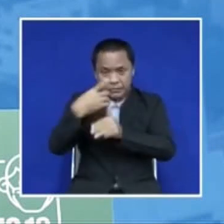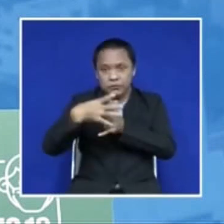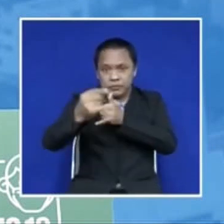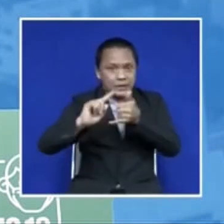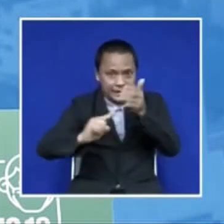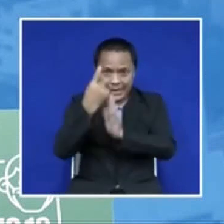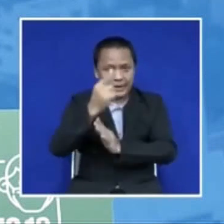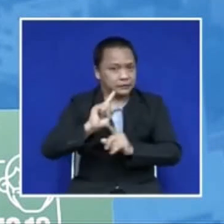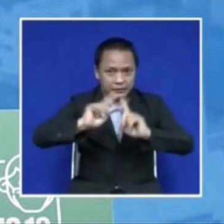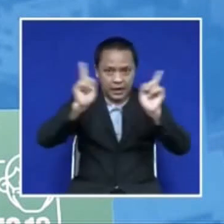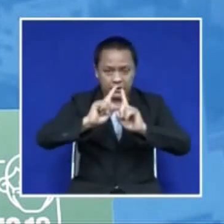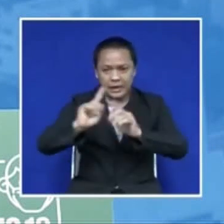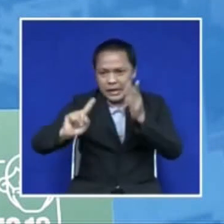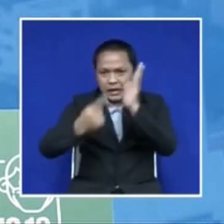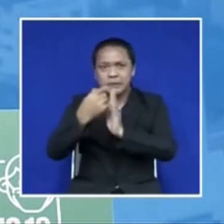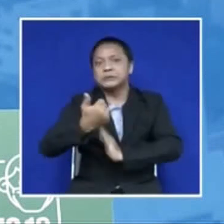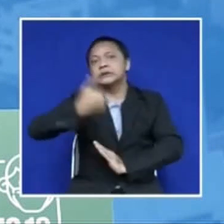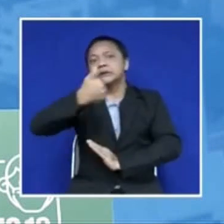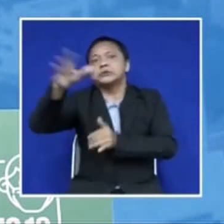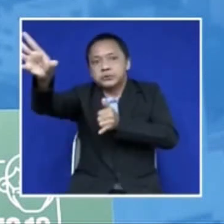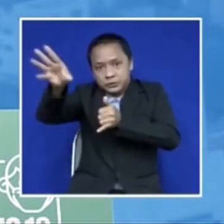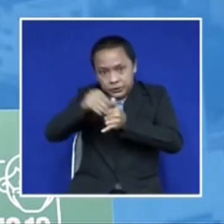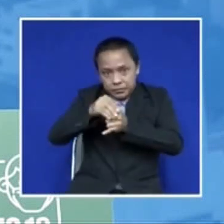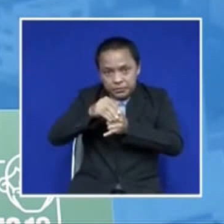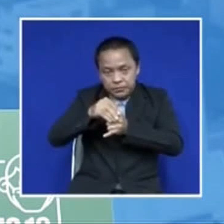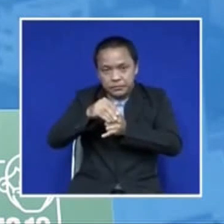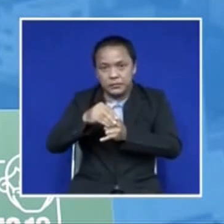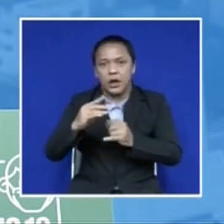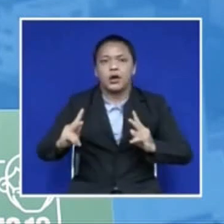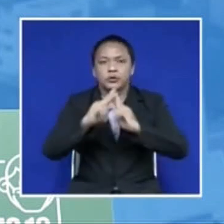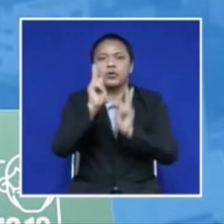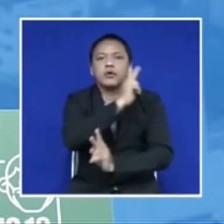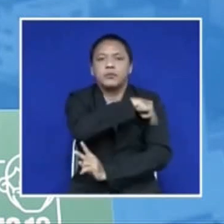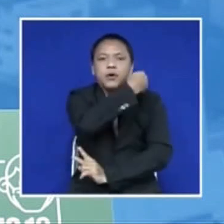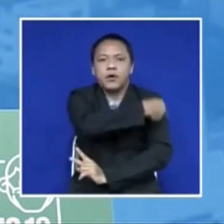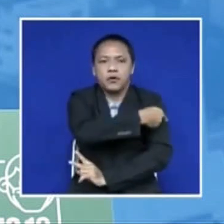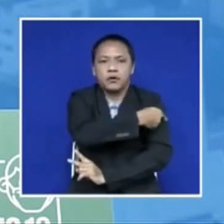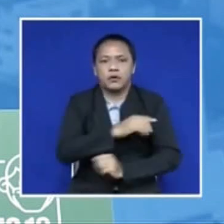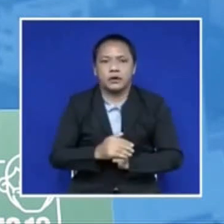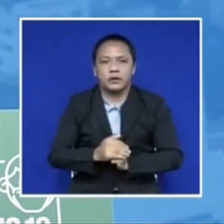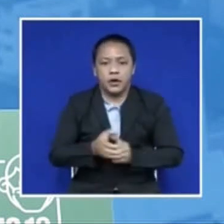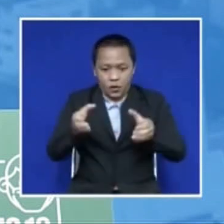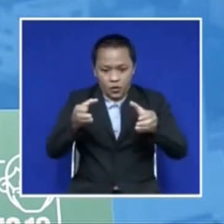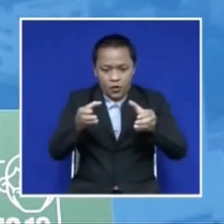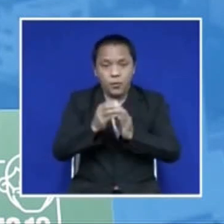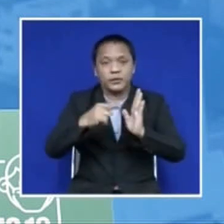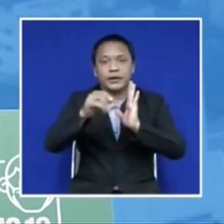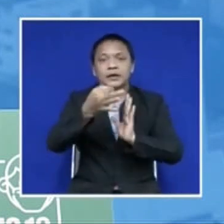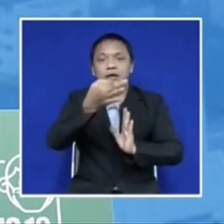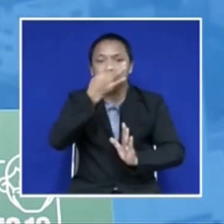พื้นที่ไม่ออกไปภายนอกเช่นหอพักบริเวณหลังตลาดก็ควบคุมพื้นที่ไปแล้วส่วนอาหารการกินเหนือเจ้าหน้าที่ดูแลทั้งหมด